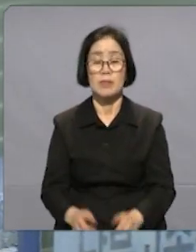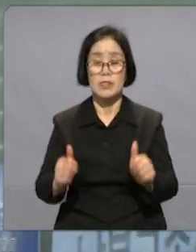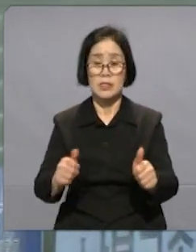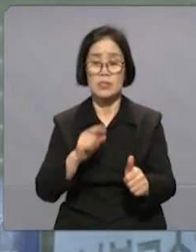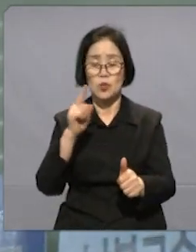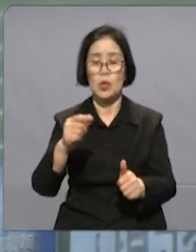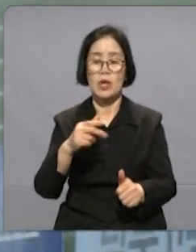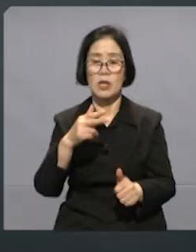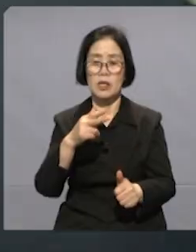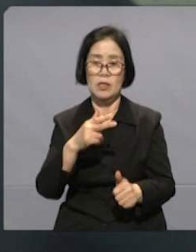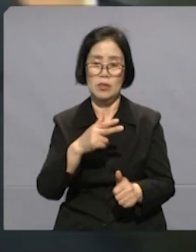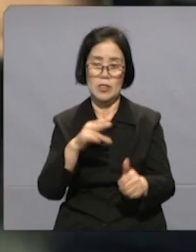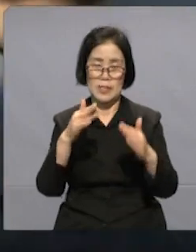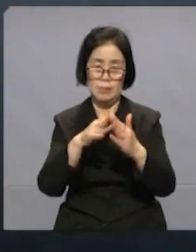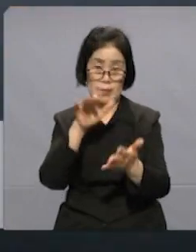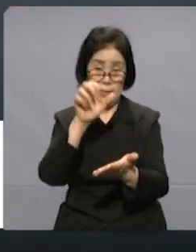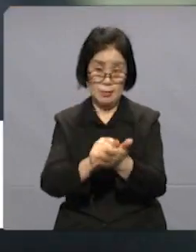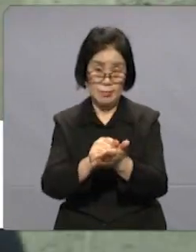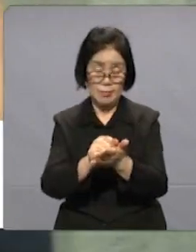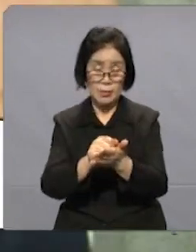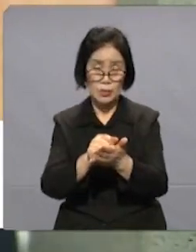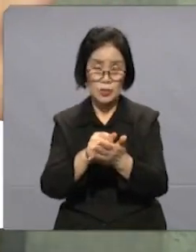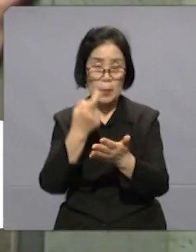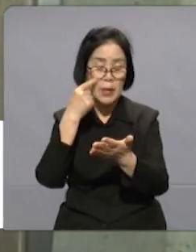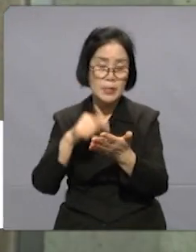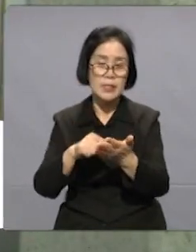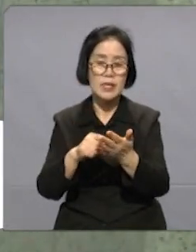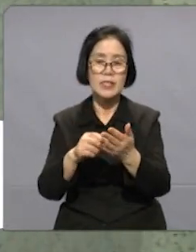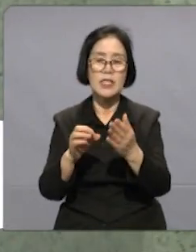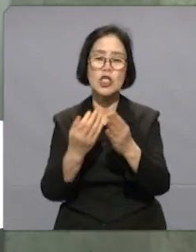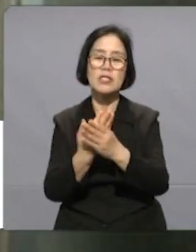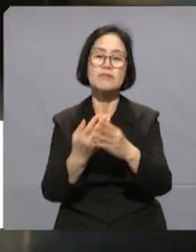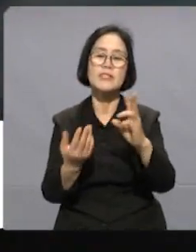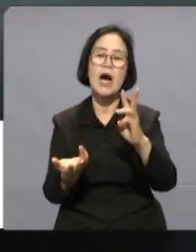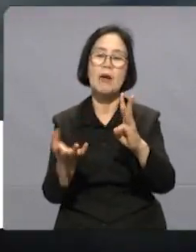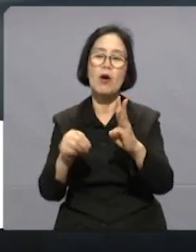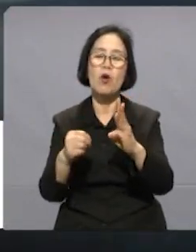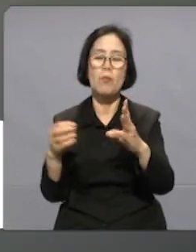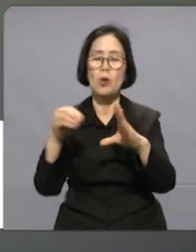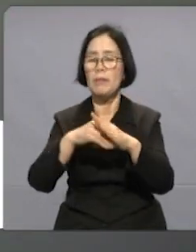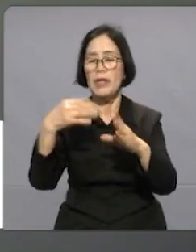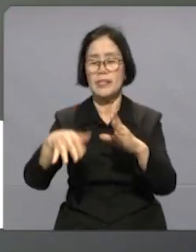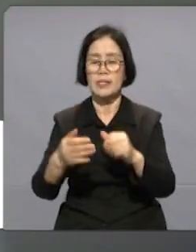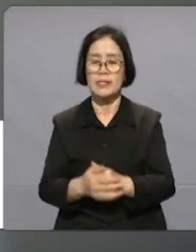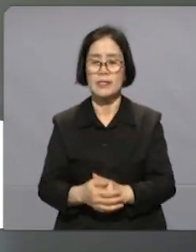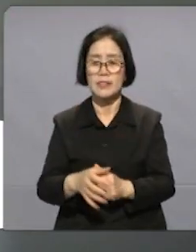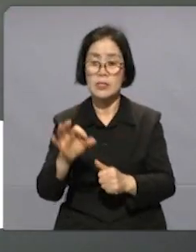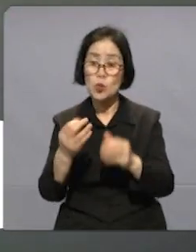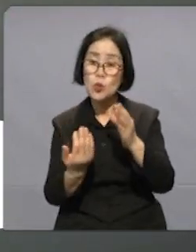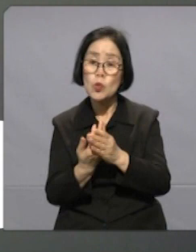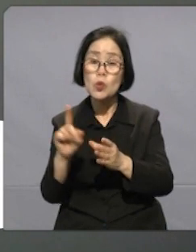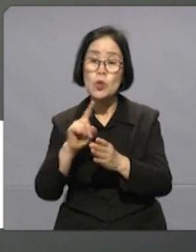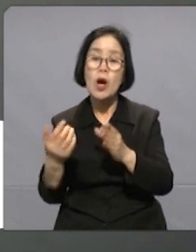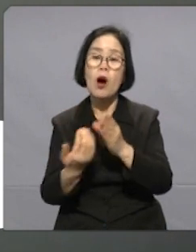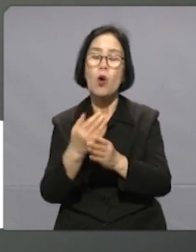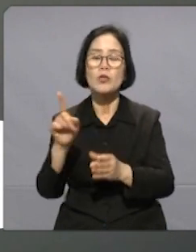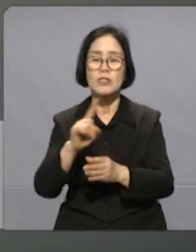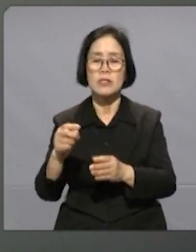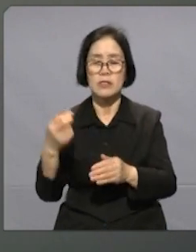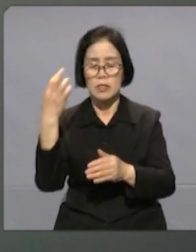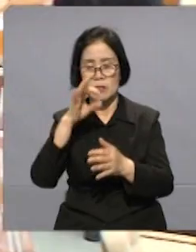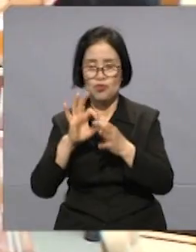노 의원 자택 압수수색에서 발견된 현금 3억은 포함되지 않았는데 검찰은 자금 출처 등을 계속 수사할